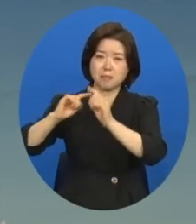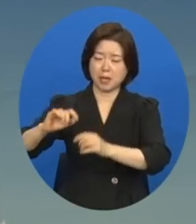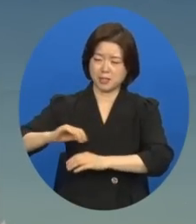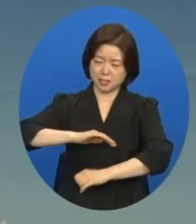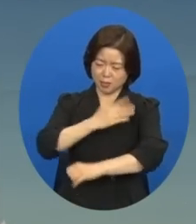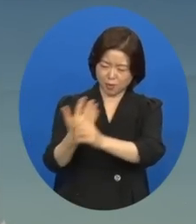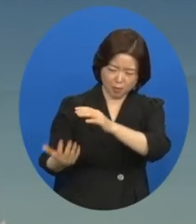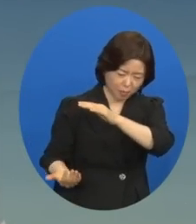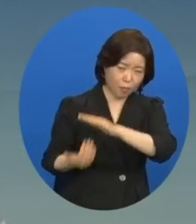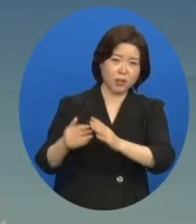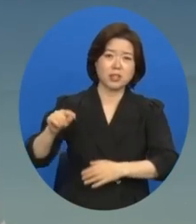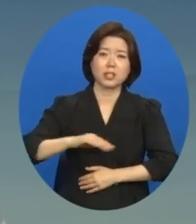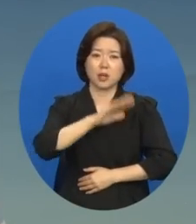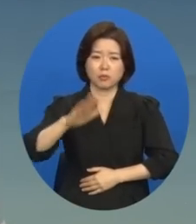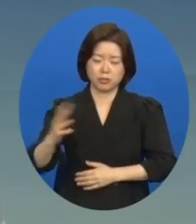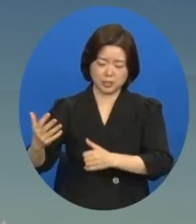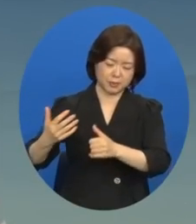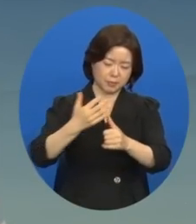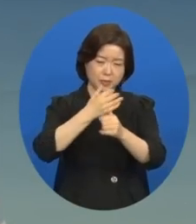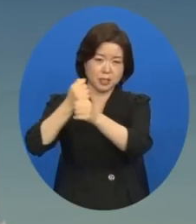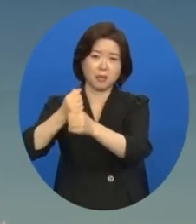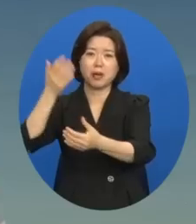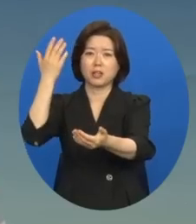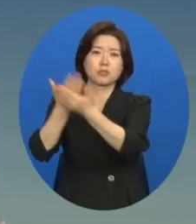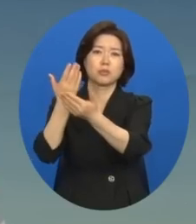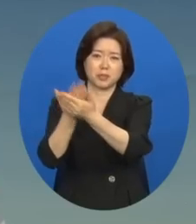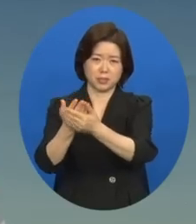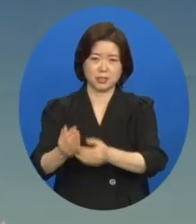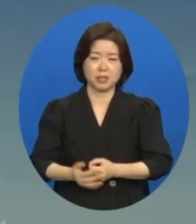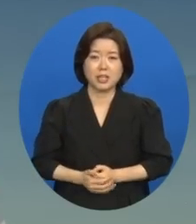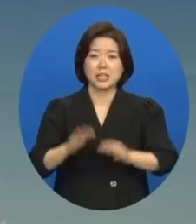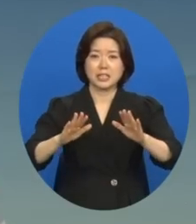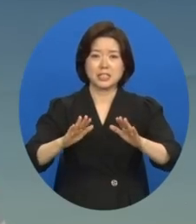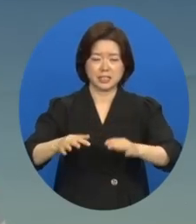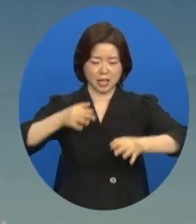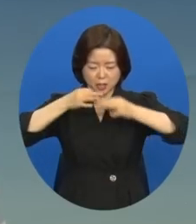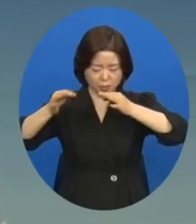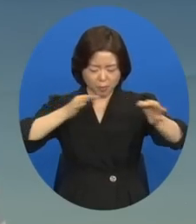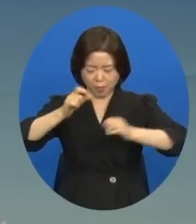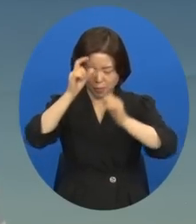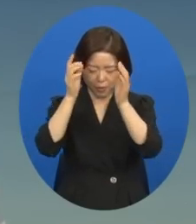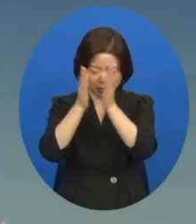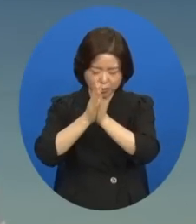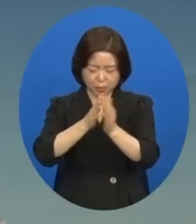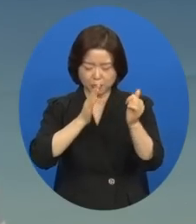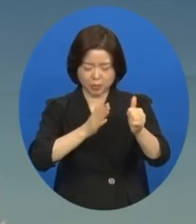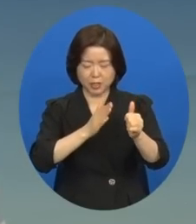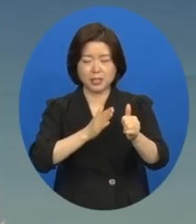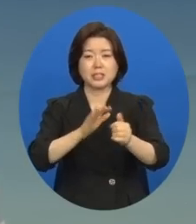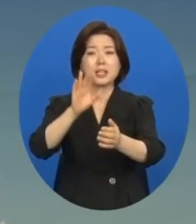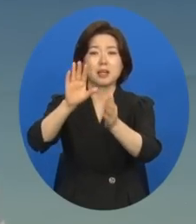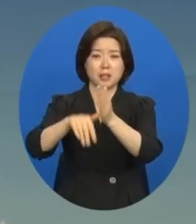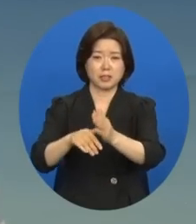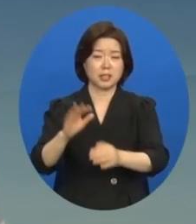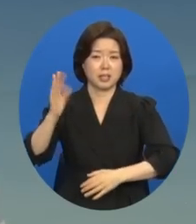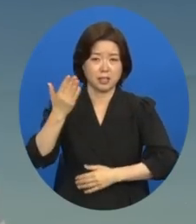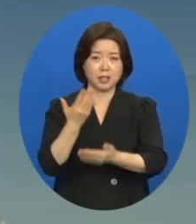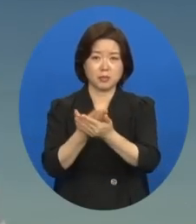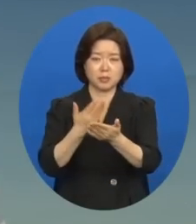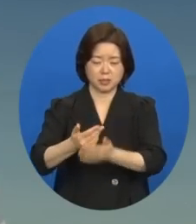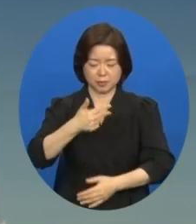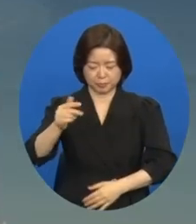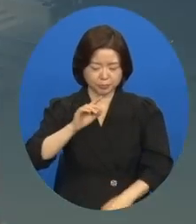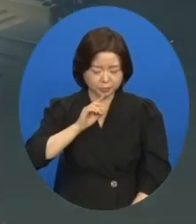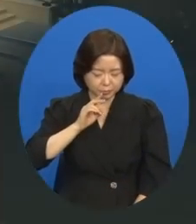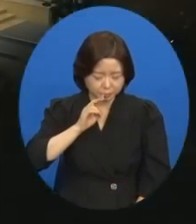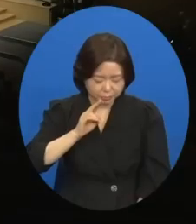권능이 우리를 사로잡아 주옵소서. 이 시간 통성으로 함께 기도하는 시간 되게 갖도록 하겠습니다.